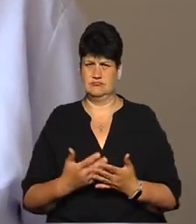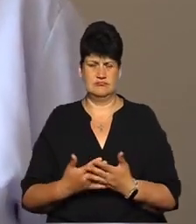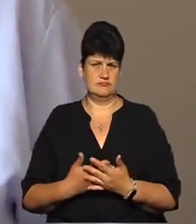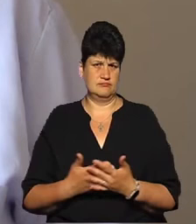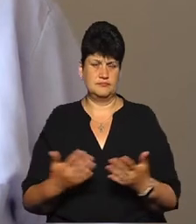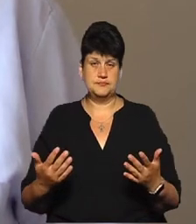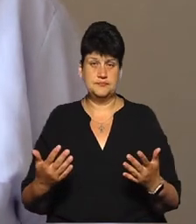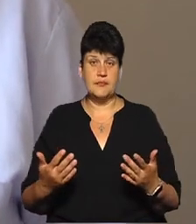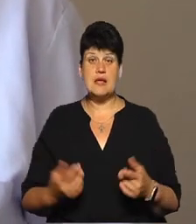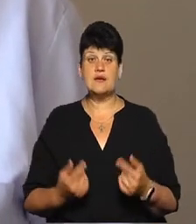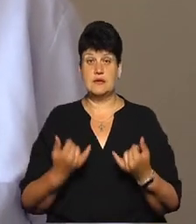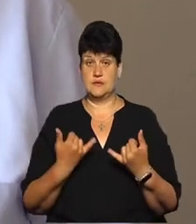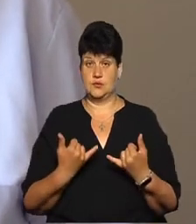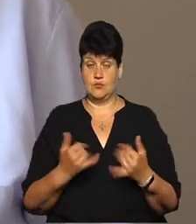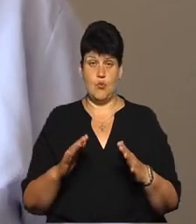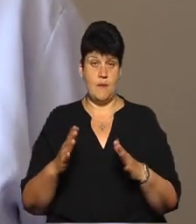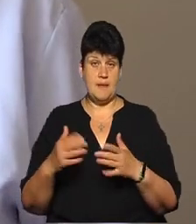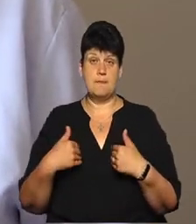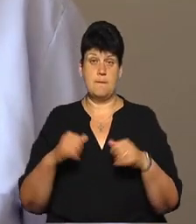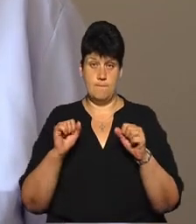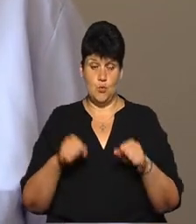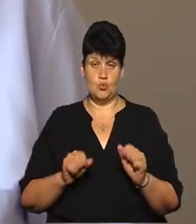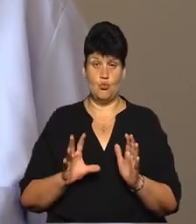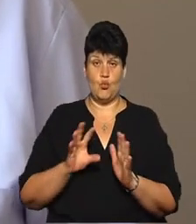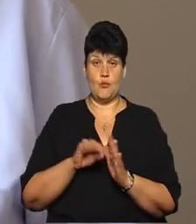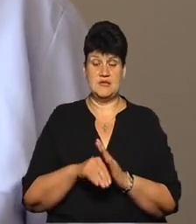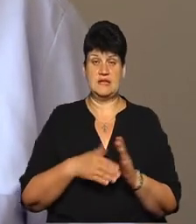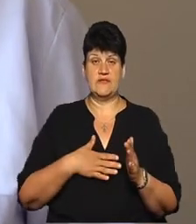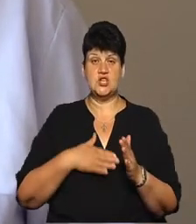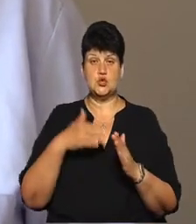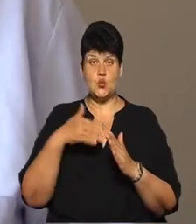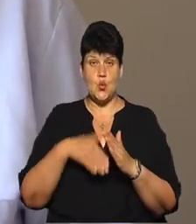В даний момент ми можемо помістити в наших сховищах